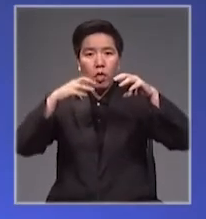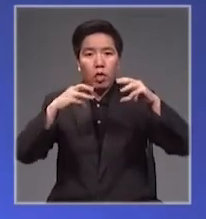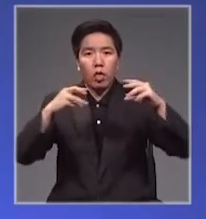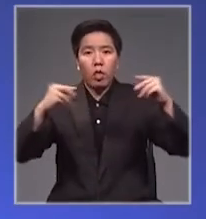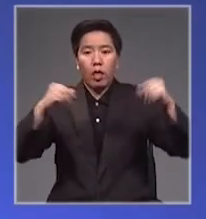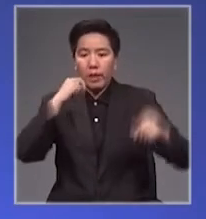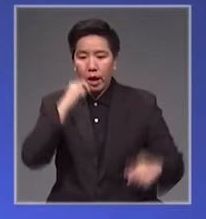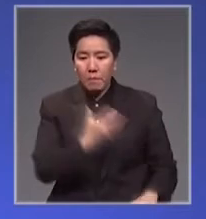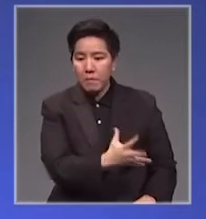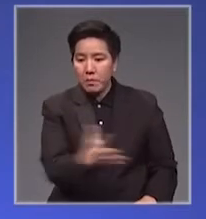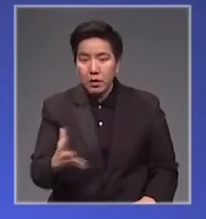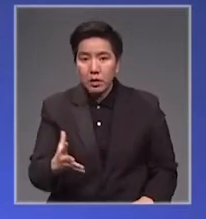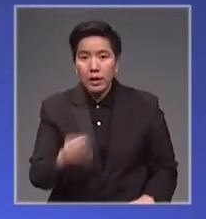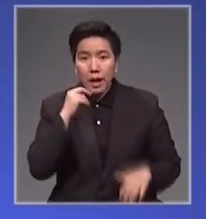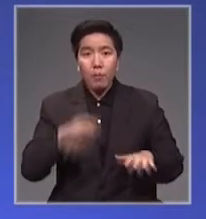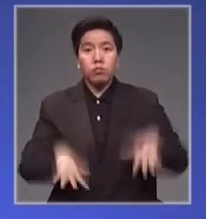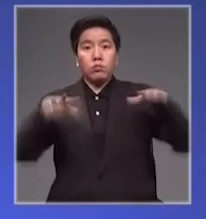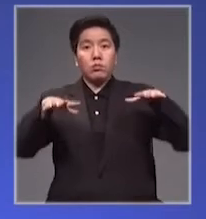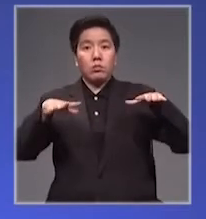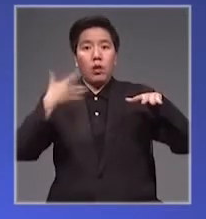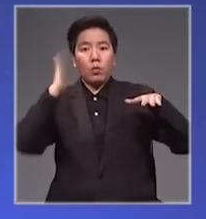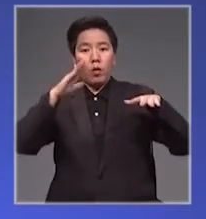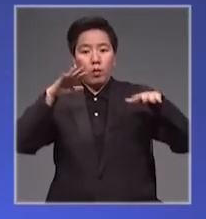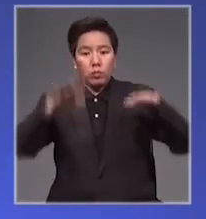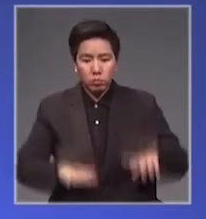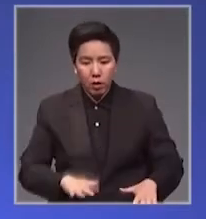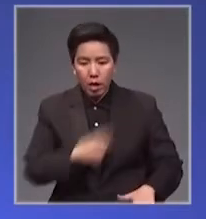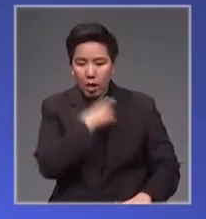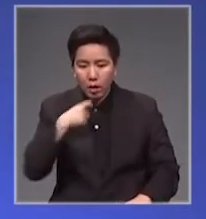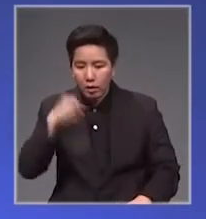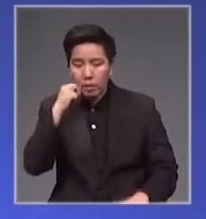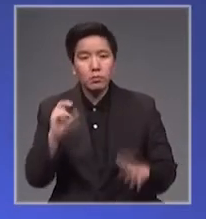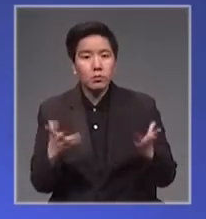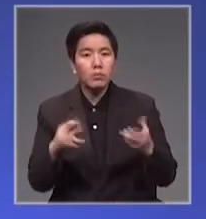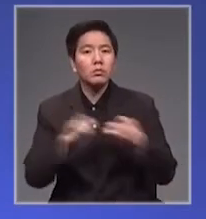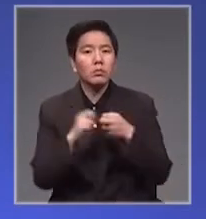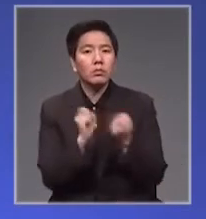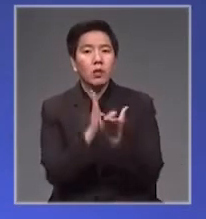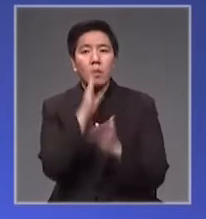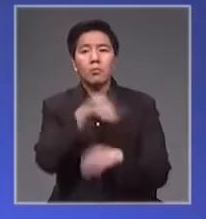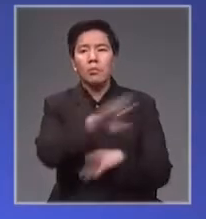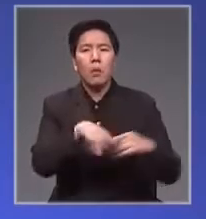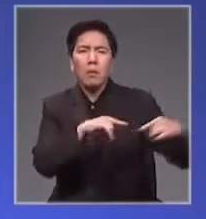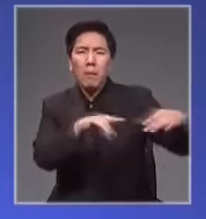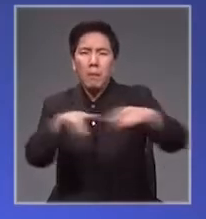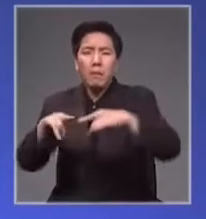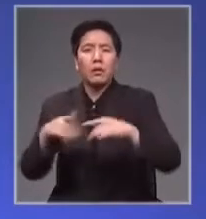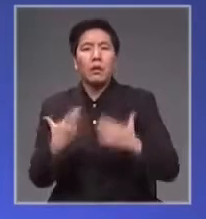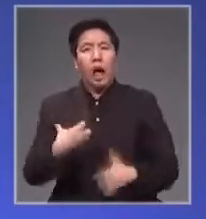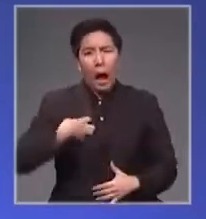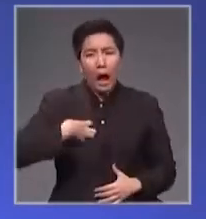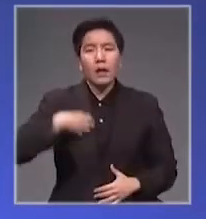มแล้วก็ตามแรงตามมานะครับทุกอย่างจะทำไม่ได้เลยถ้าเราทุกคนยังขัดแย้งกันด้วยหลักการทุกคนต้องการมีน้ำใช้ไ